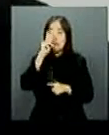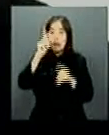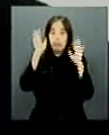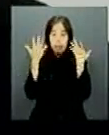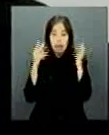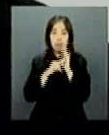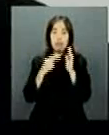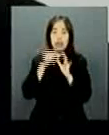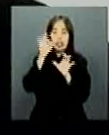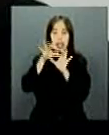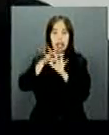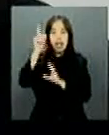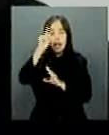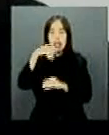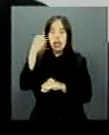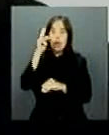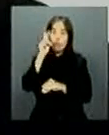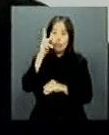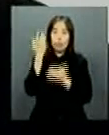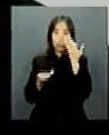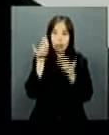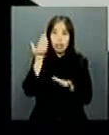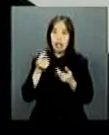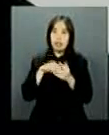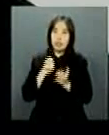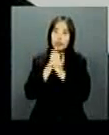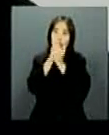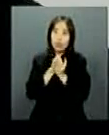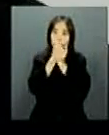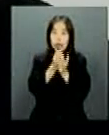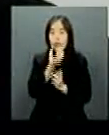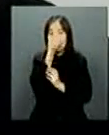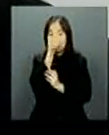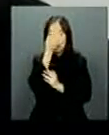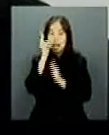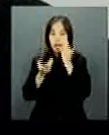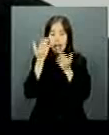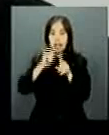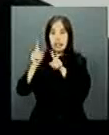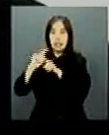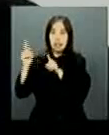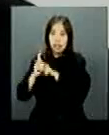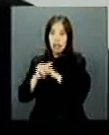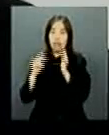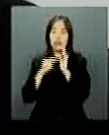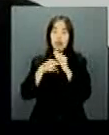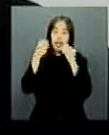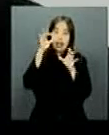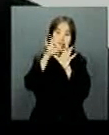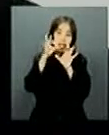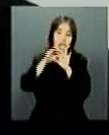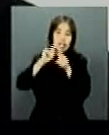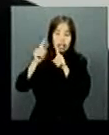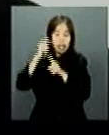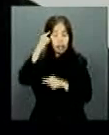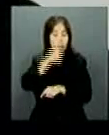นาคารที่เป็นผู้ให้กู้อย่างเช่นเราเขาอาจจะช่วยสนับสนุนชดเชยดอกเบี้ยให้บางส่วนเพื่อให้ธนาคารเหล่านี้เนี่ยมีความมั่นอกมั่นใ